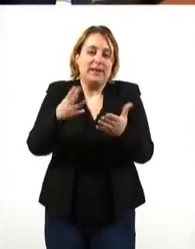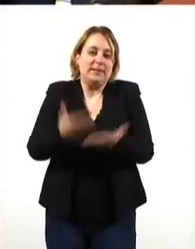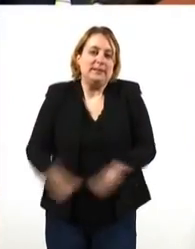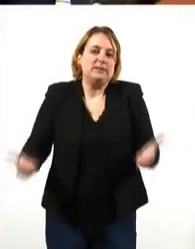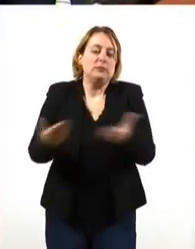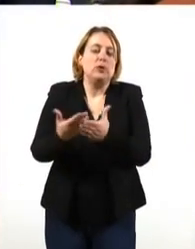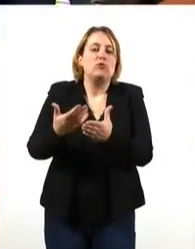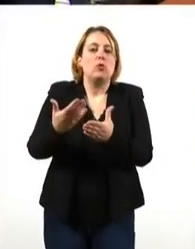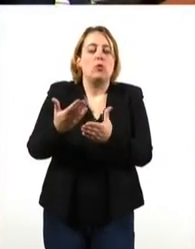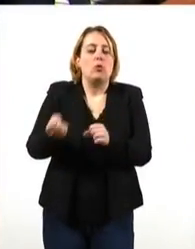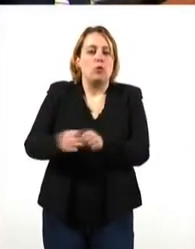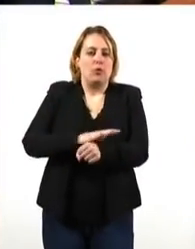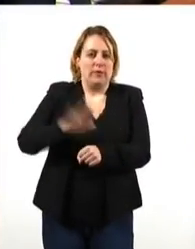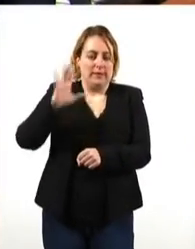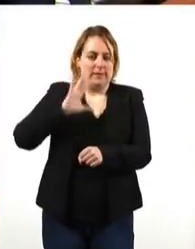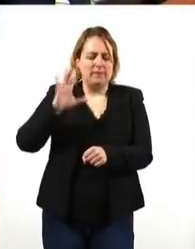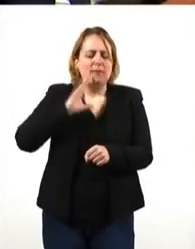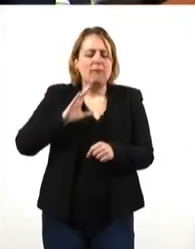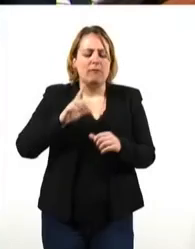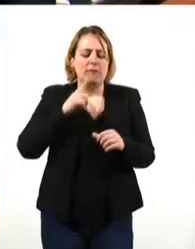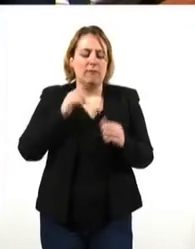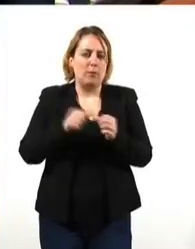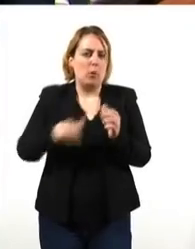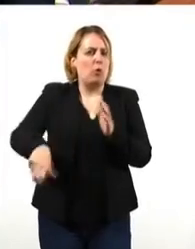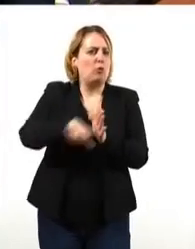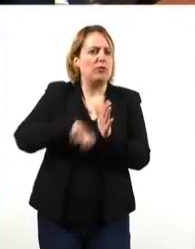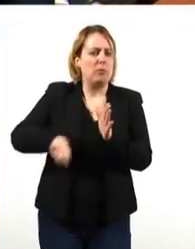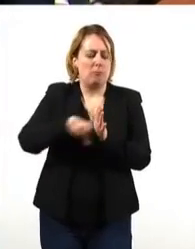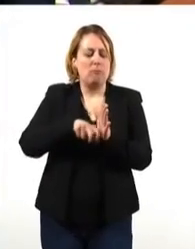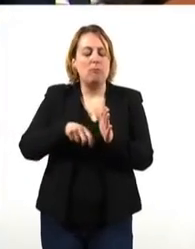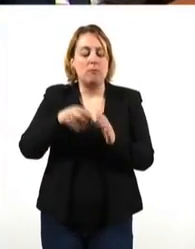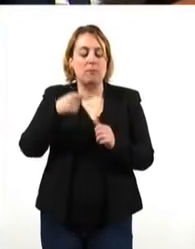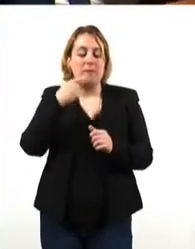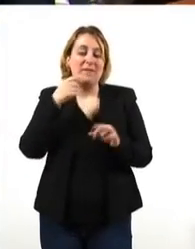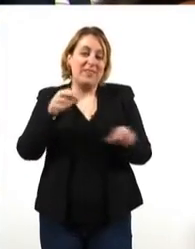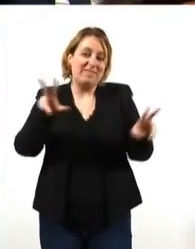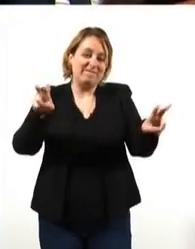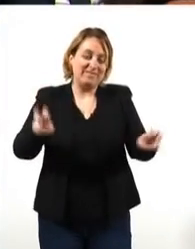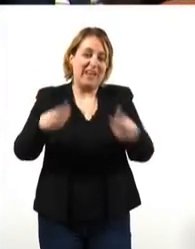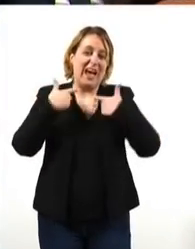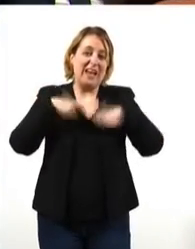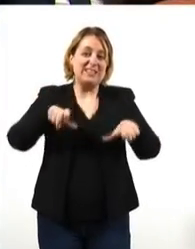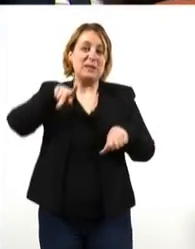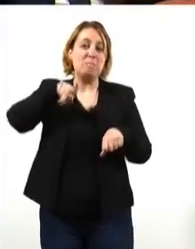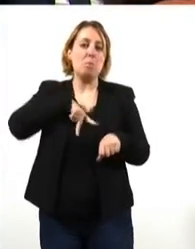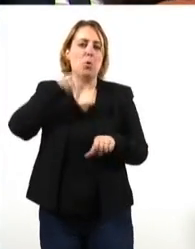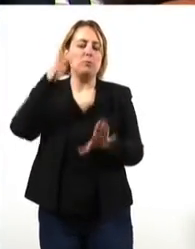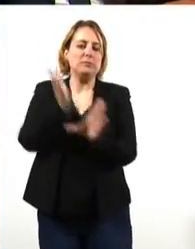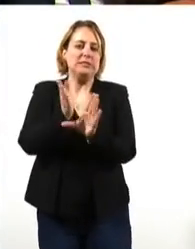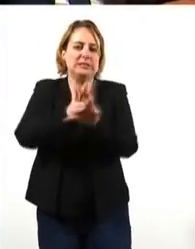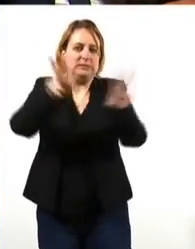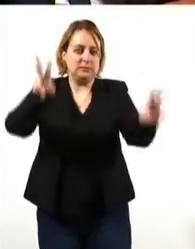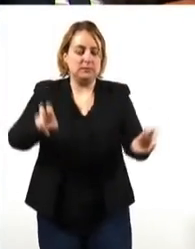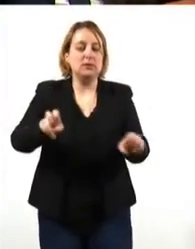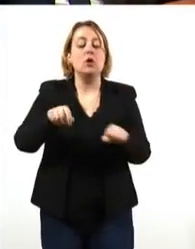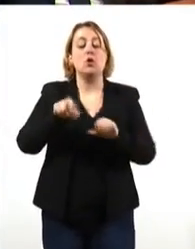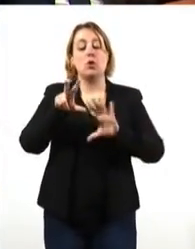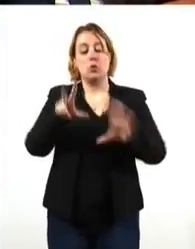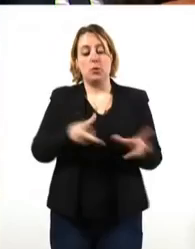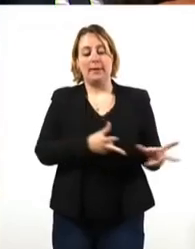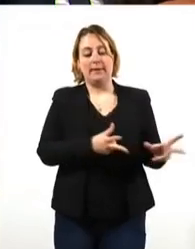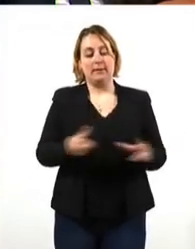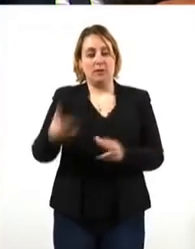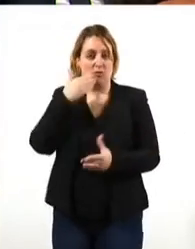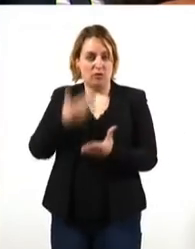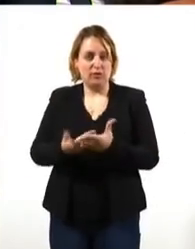avait fait accès à mon psy. C'était vraiment un accès à 8 séances pour les étudiants gratuites, sans